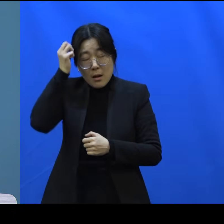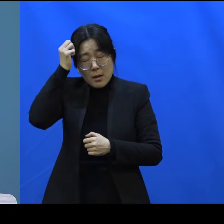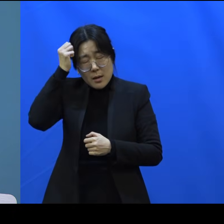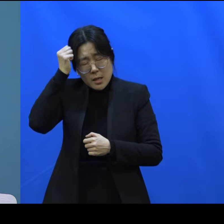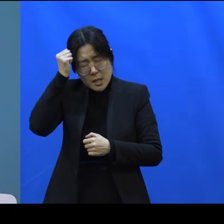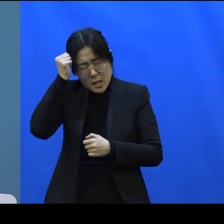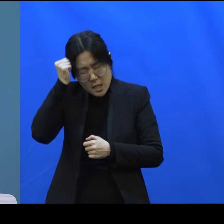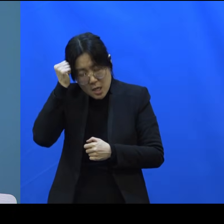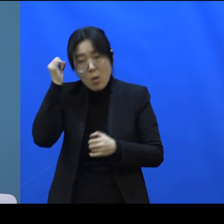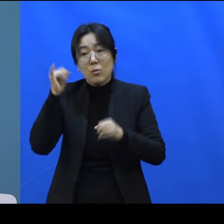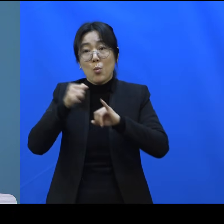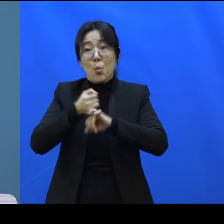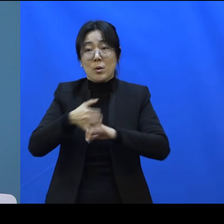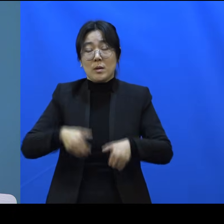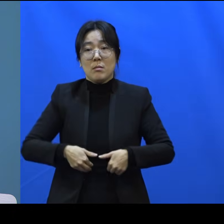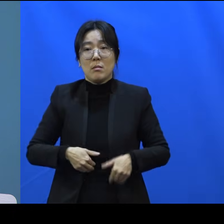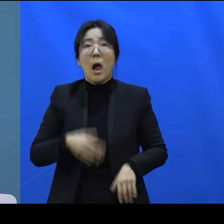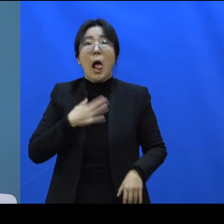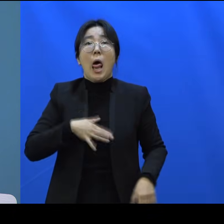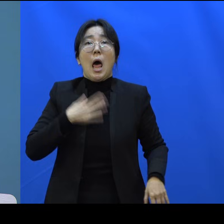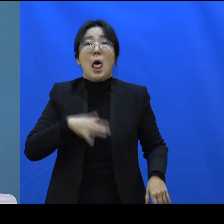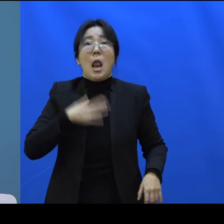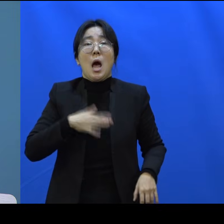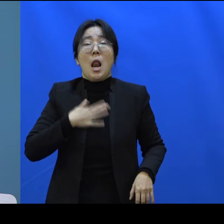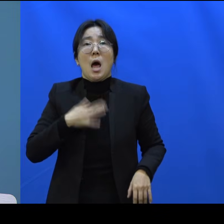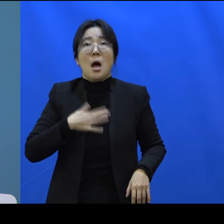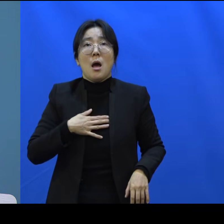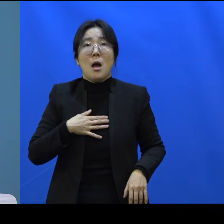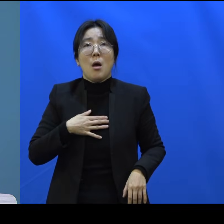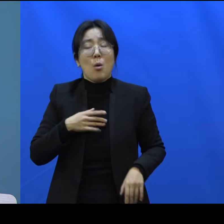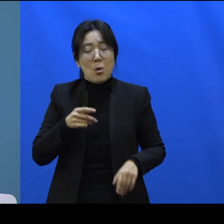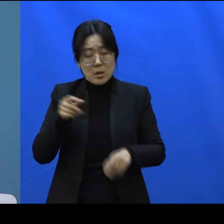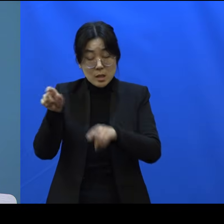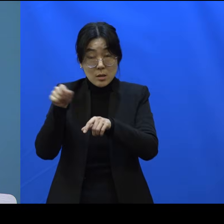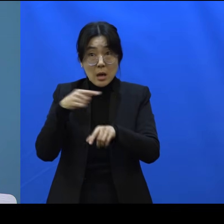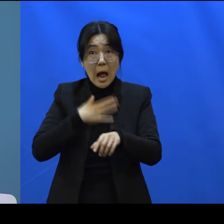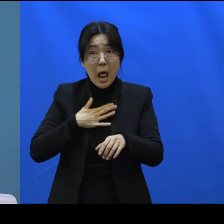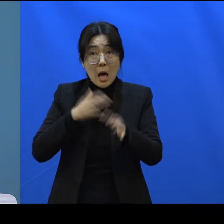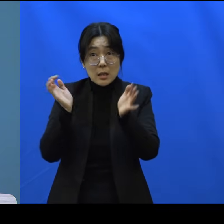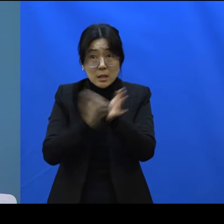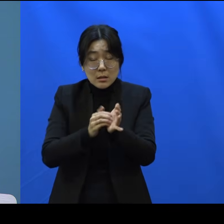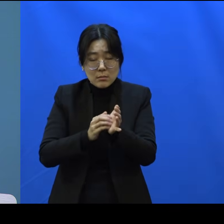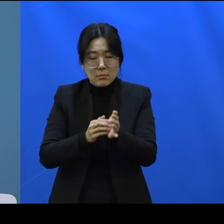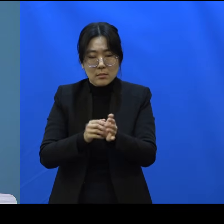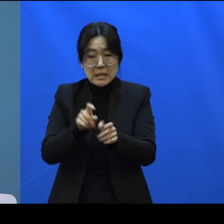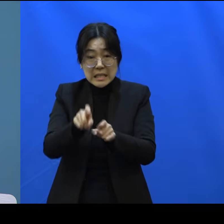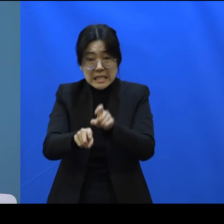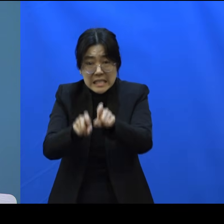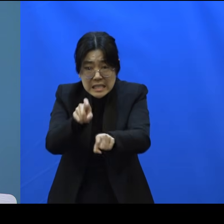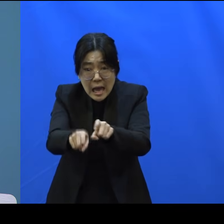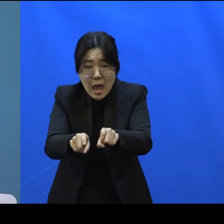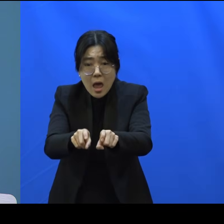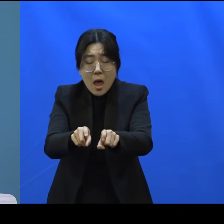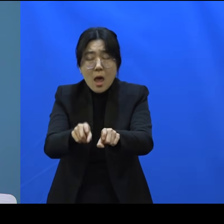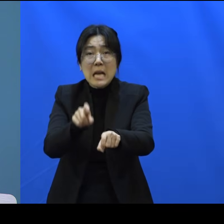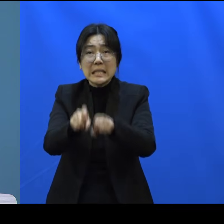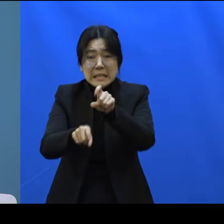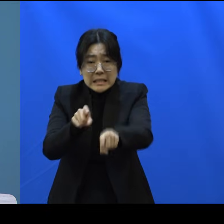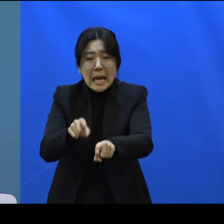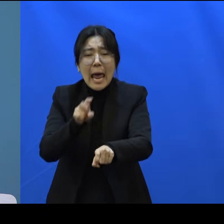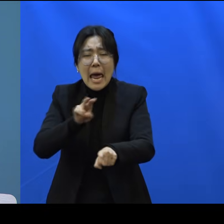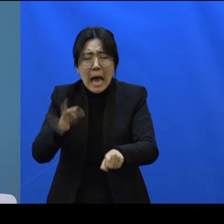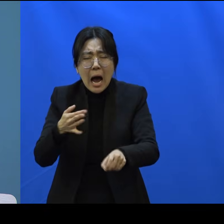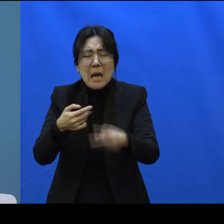대충 넘어가면. 그래서 이해는 하는데 이것을 실제화하지 않고, 우리의 삶에 적용하지 않고, 원리가 뭡니까?